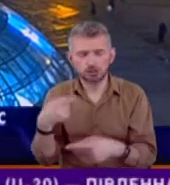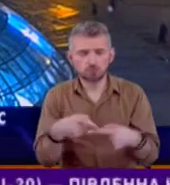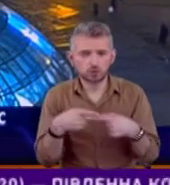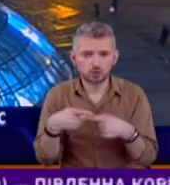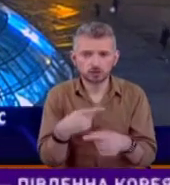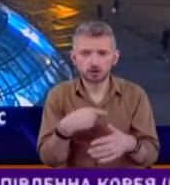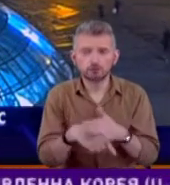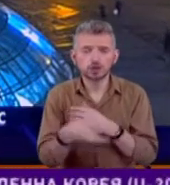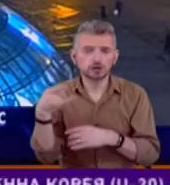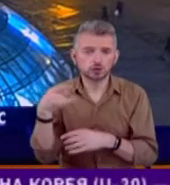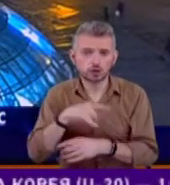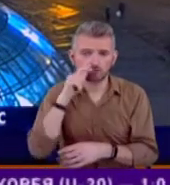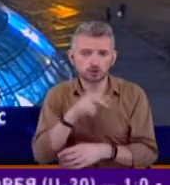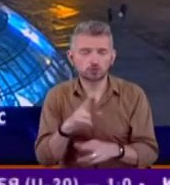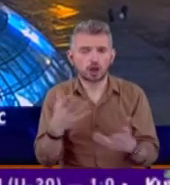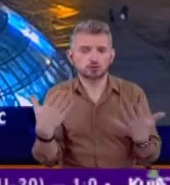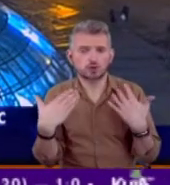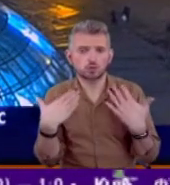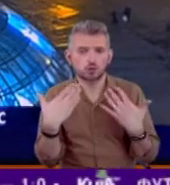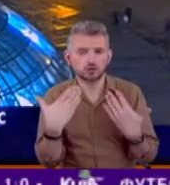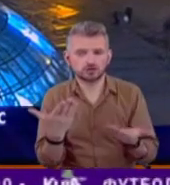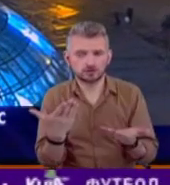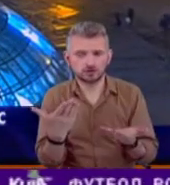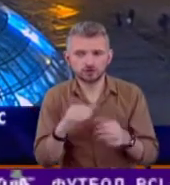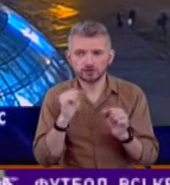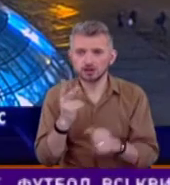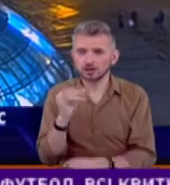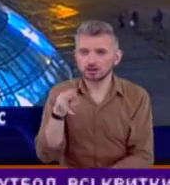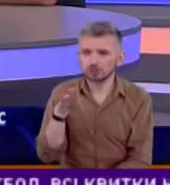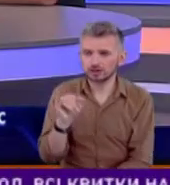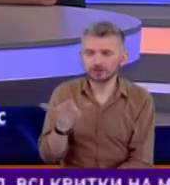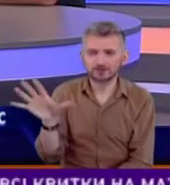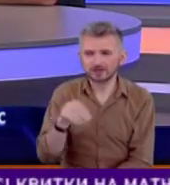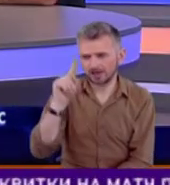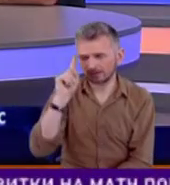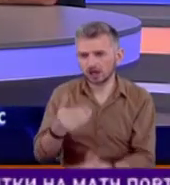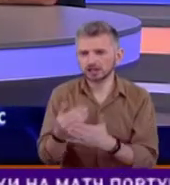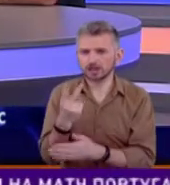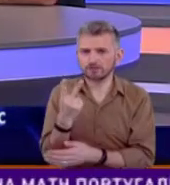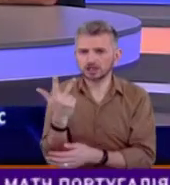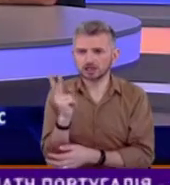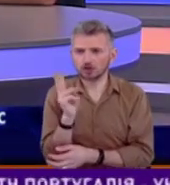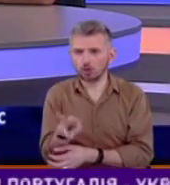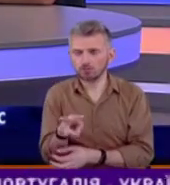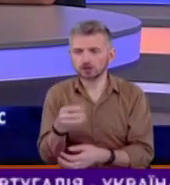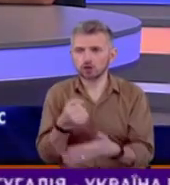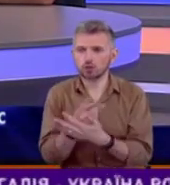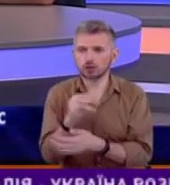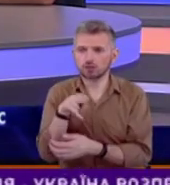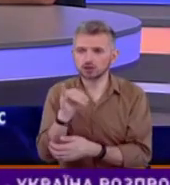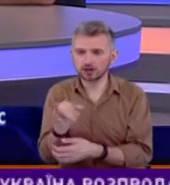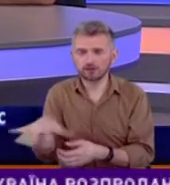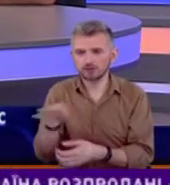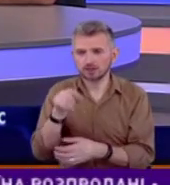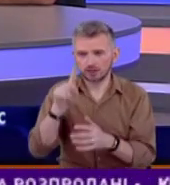вони заїжджають в Україну як на курорт швидкісний. Ну, про Кіпті всі знали. Тобто за 2-3 кілометри до Кіптєї вже починалося... Але всі